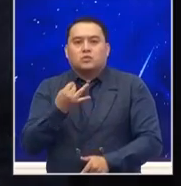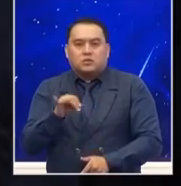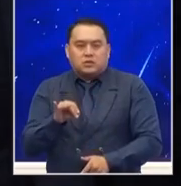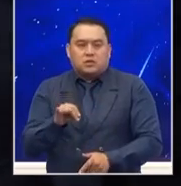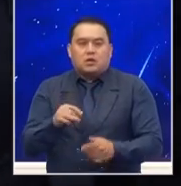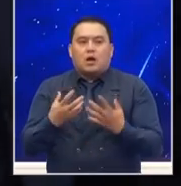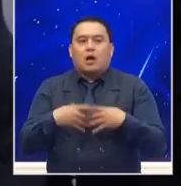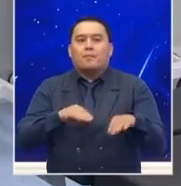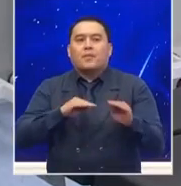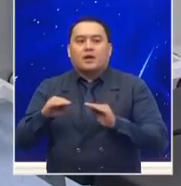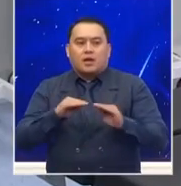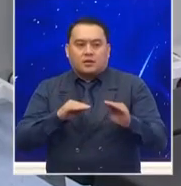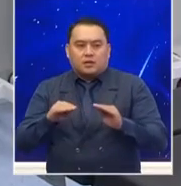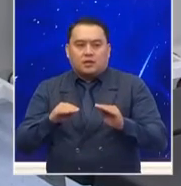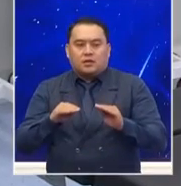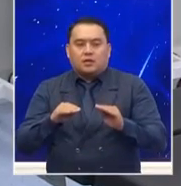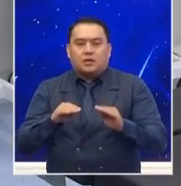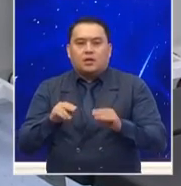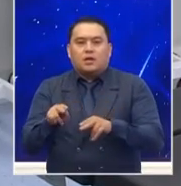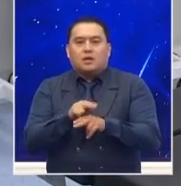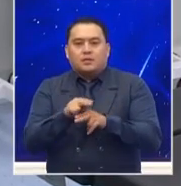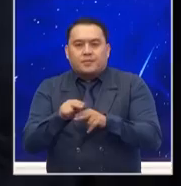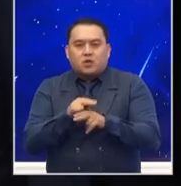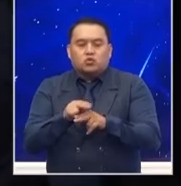да. Для реанимационных мероприятий, для